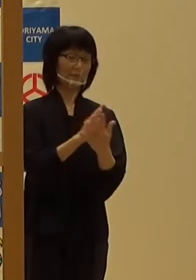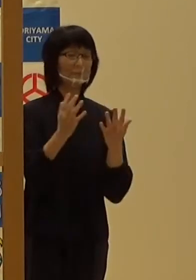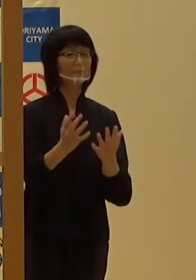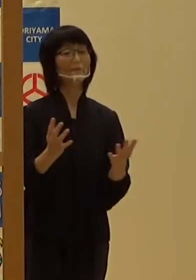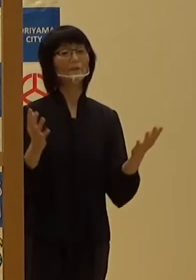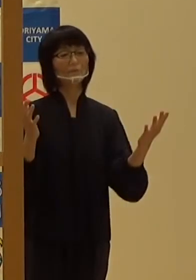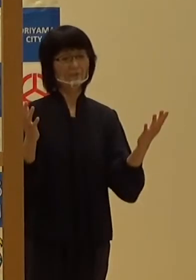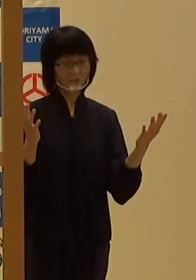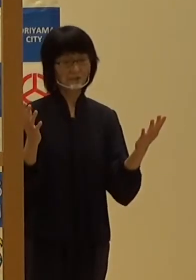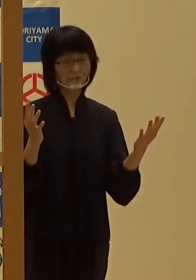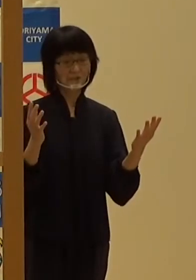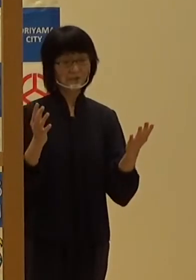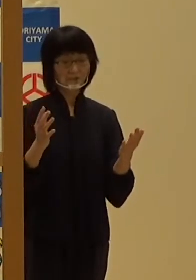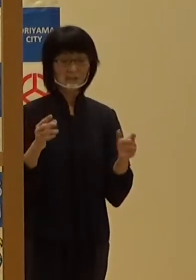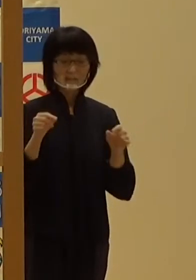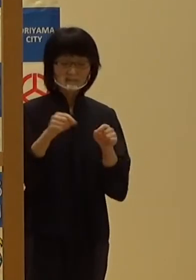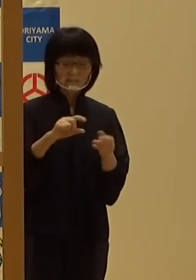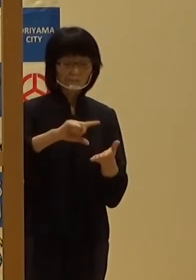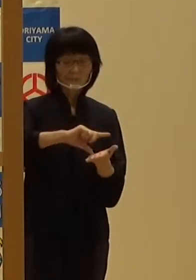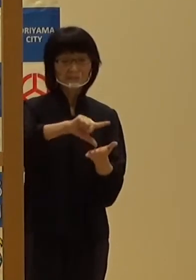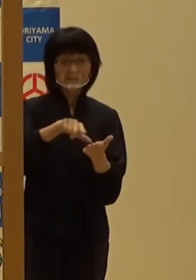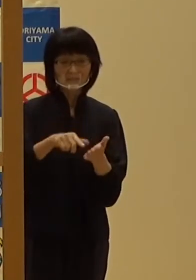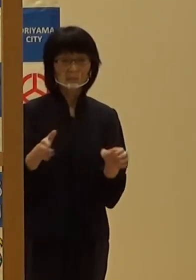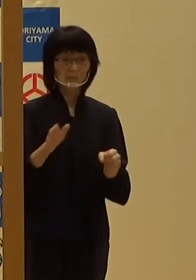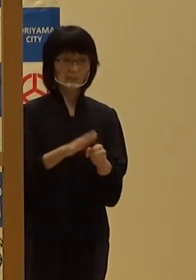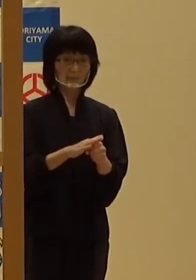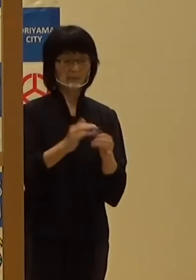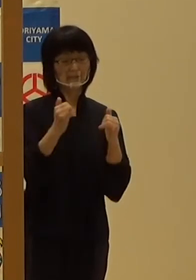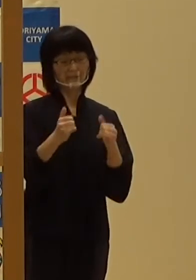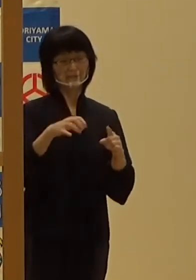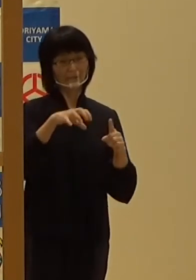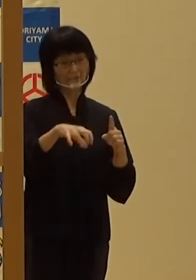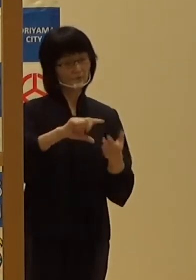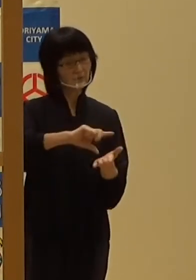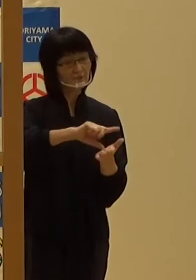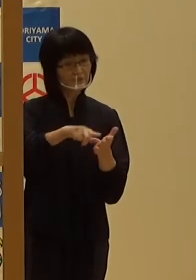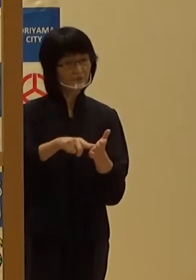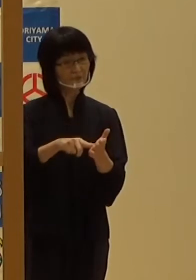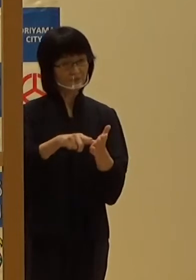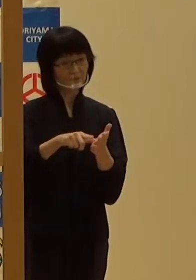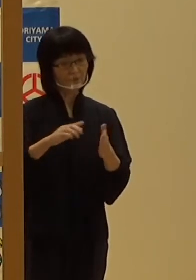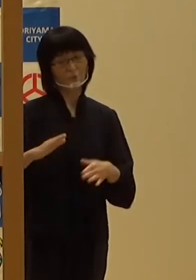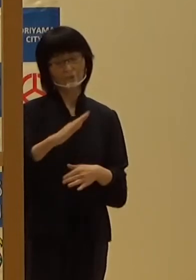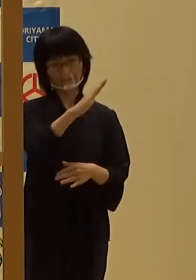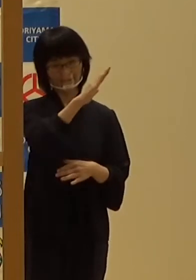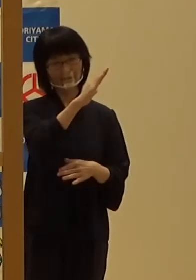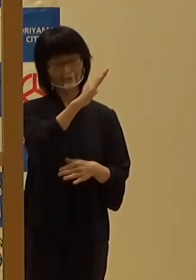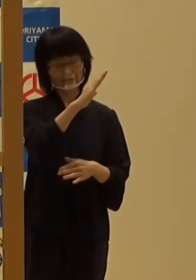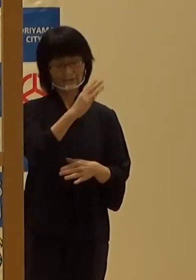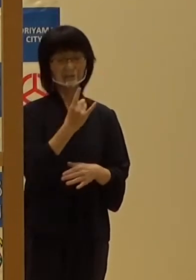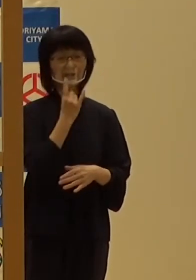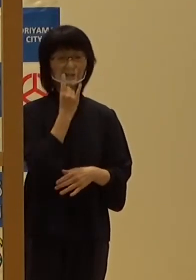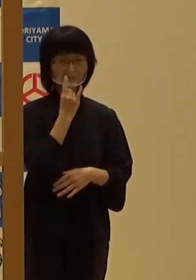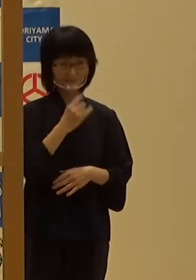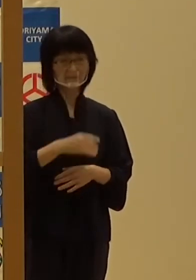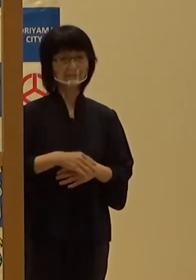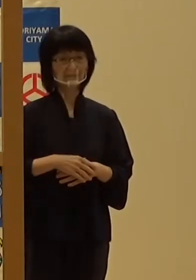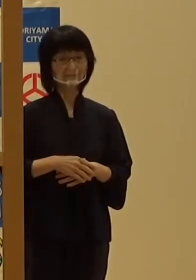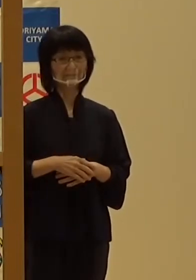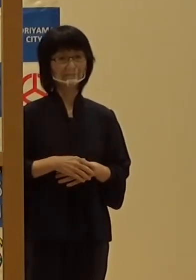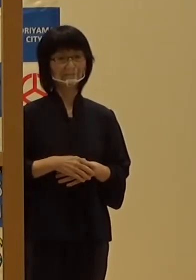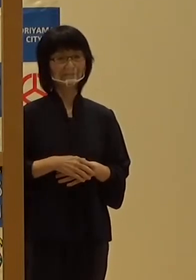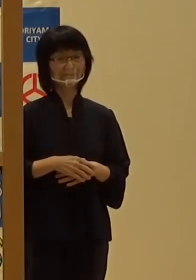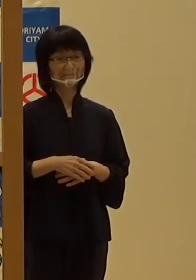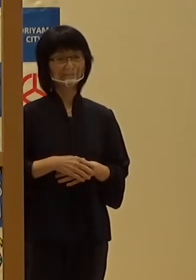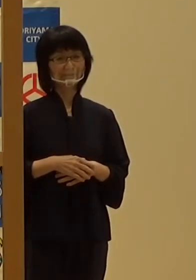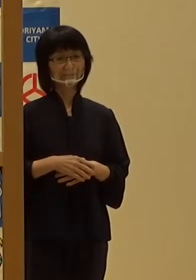り、近隣地域を含めた開成山地区の活性化が大きく期待されるところであると